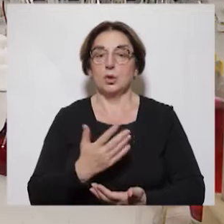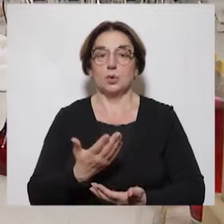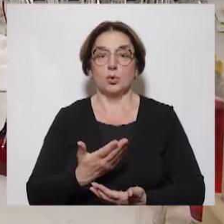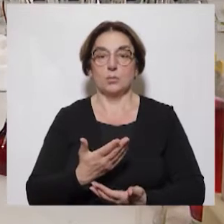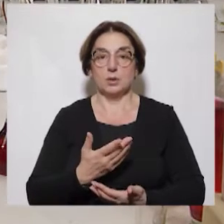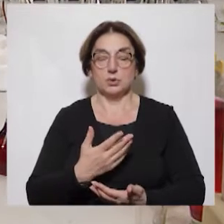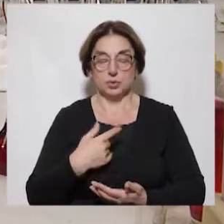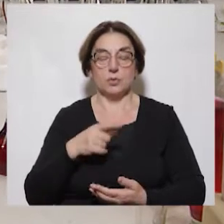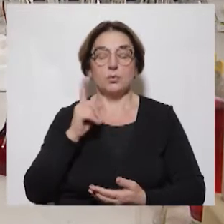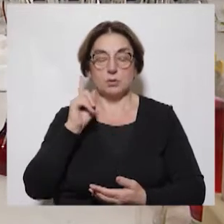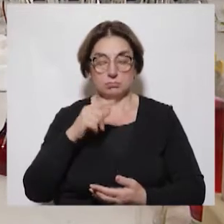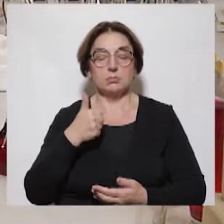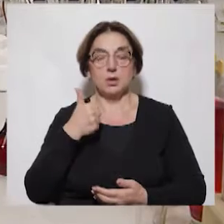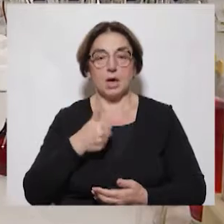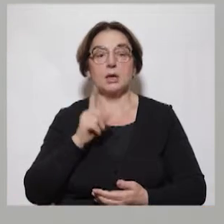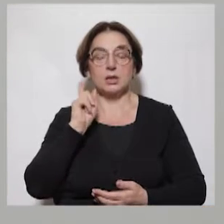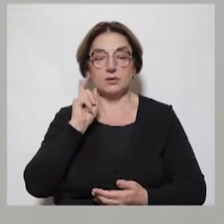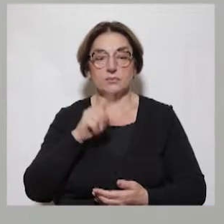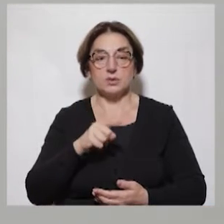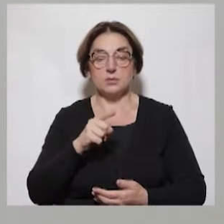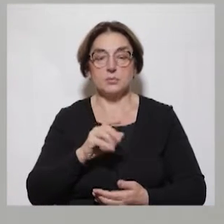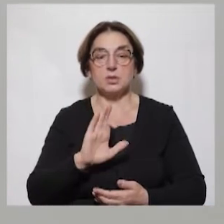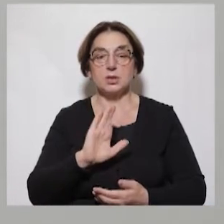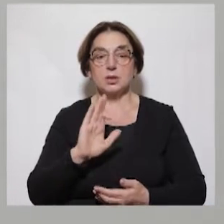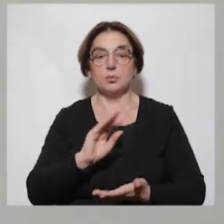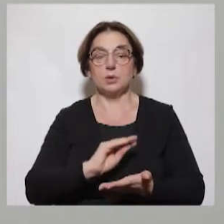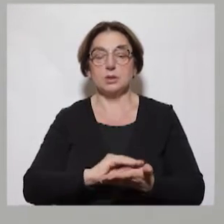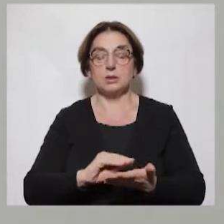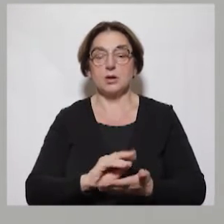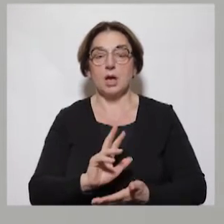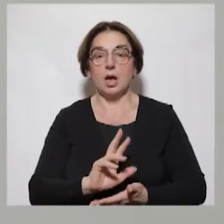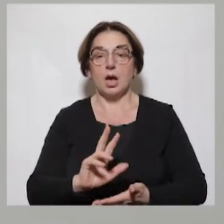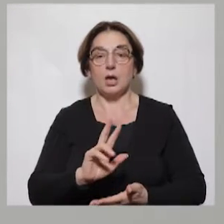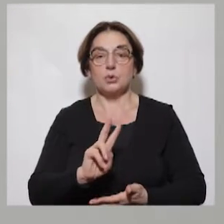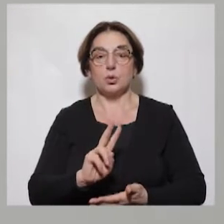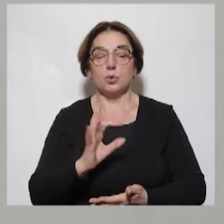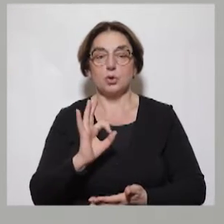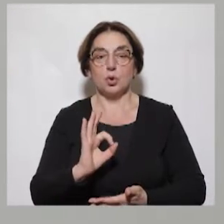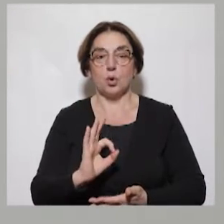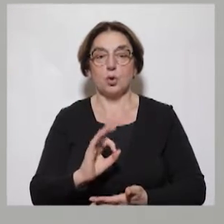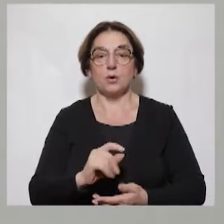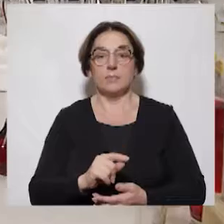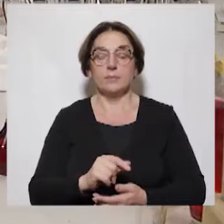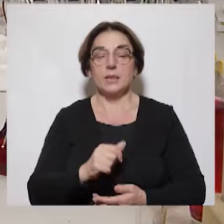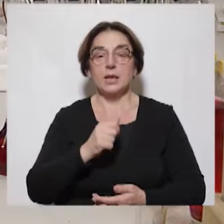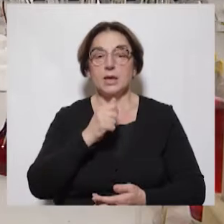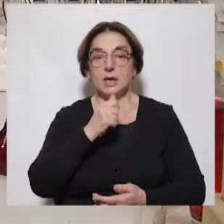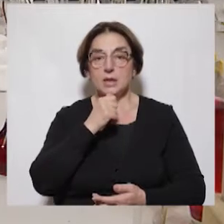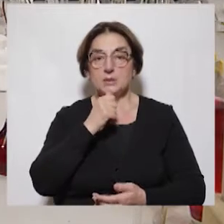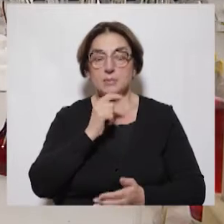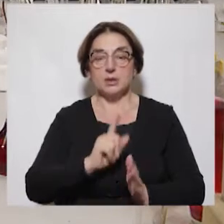რომელიც ასევე ჩვენ ყველამ უკვე ძალიან კარგად ვიცით, მისი ქიმიური ფორმულა H2O. მოდით დავიწყოთ ექსპერიმენტის